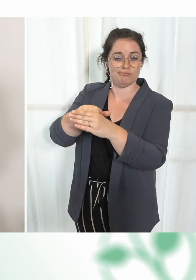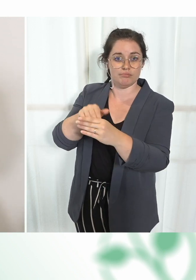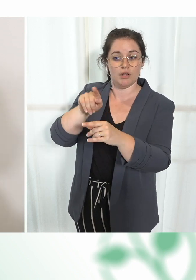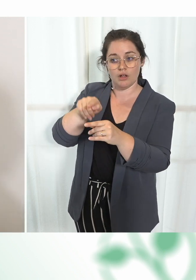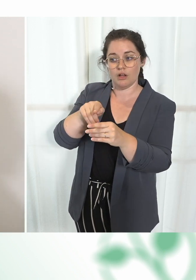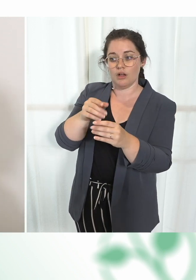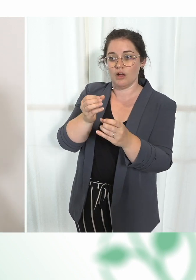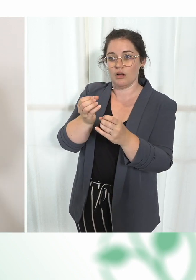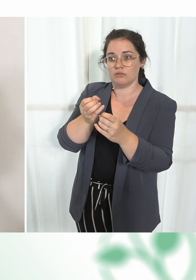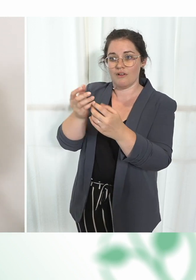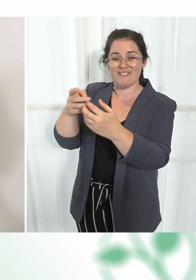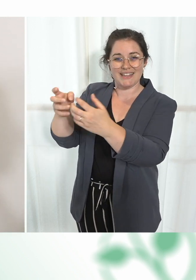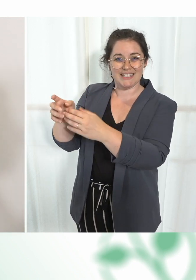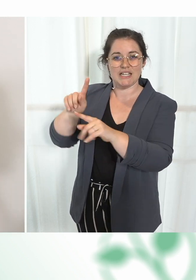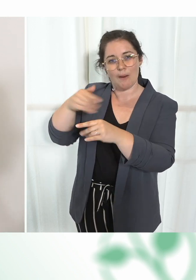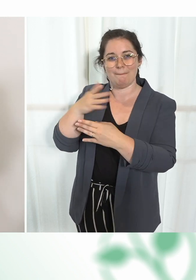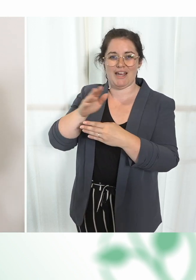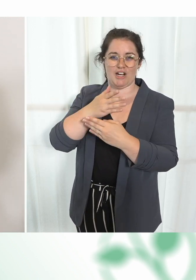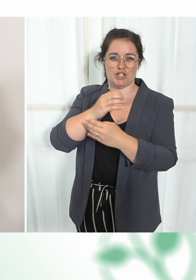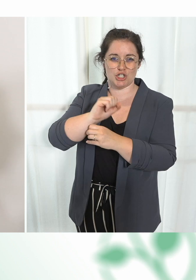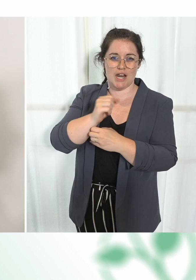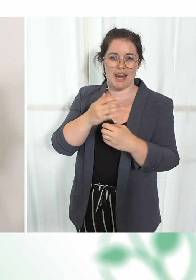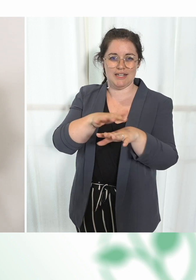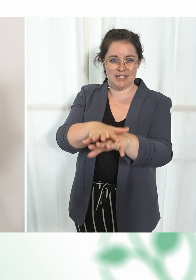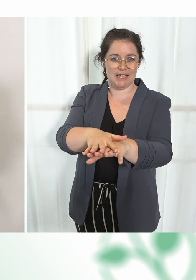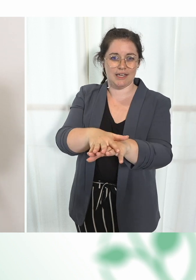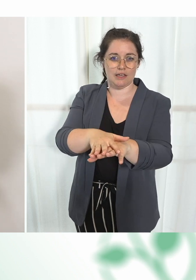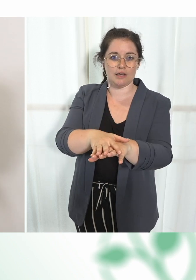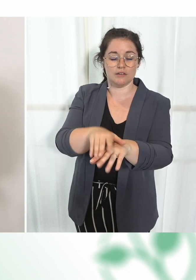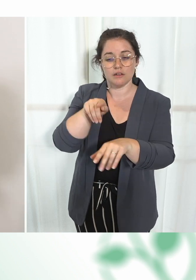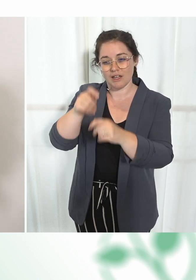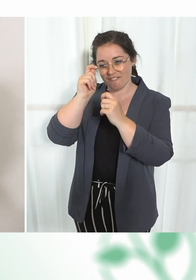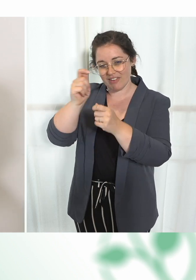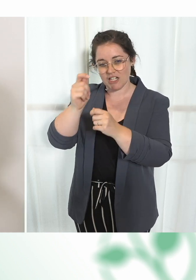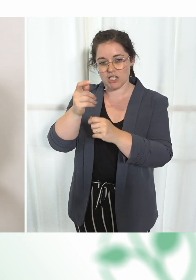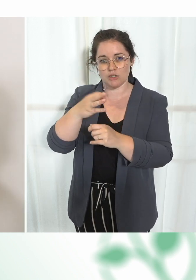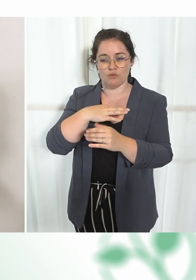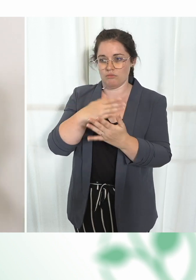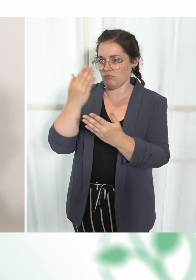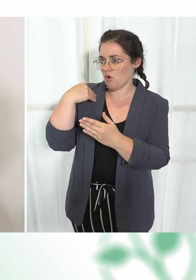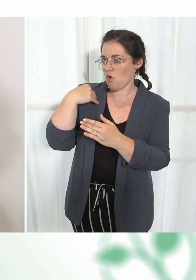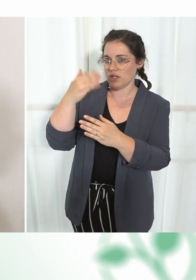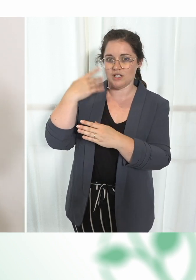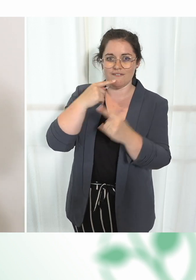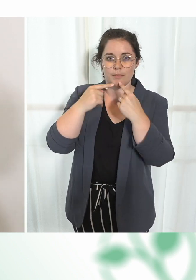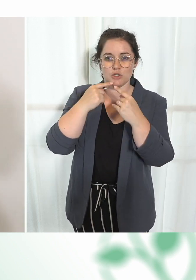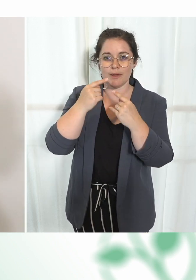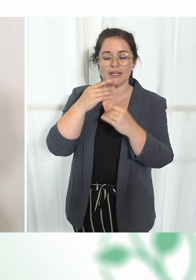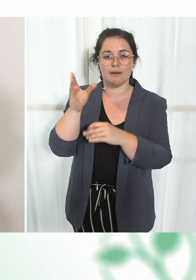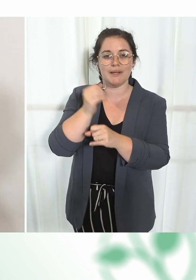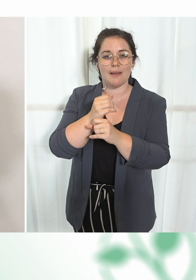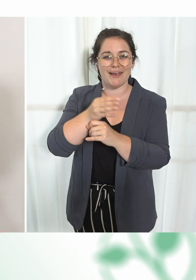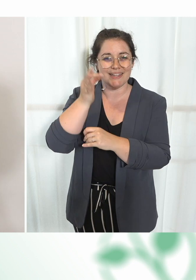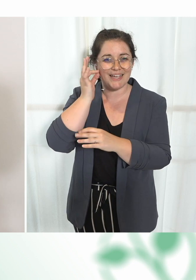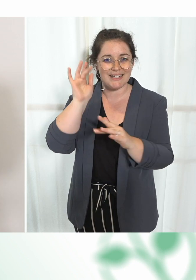dann werden die halt schneller integriert. Und ich glaube, diese Wertschätzung, das ist, also wir haben heute zuerst noch geredet, ich habe eine Mitarbeiterin, das ist